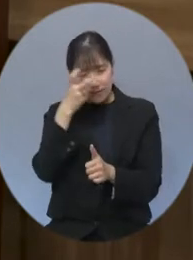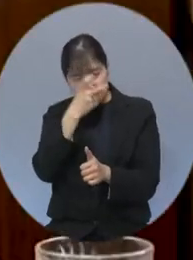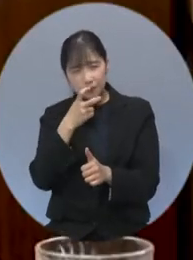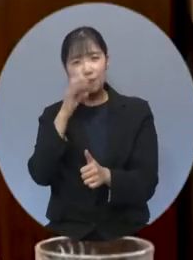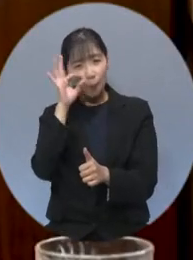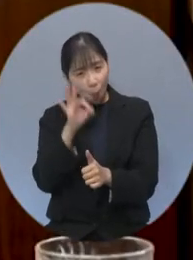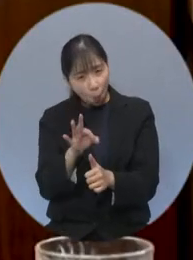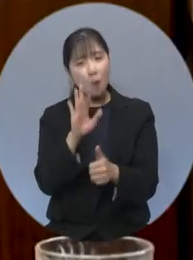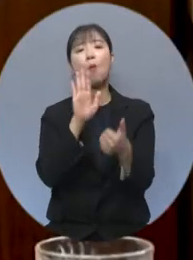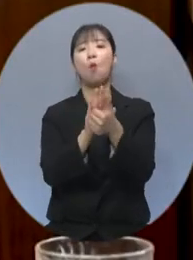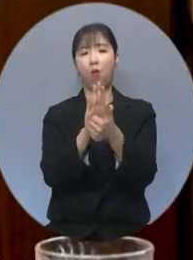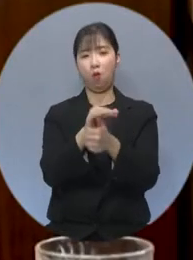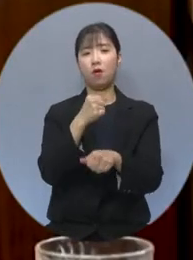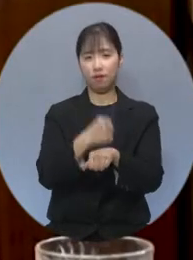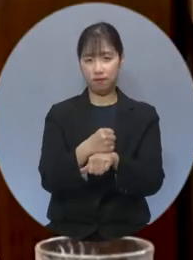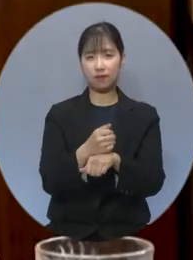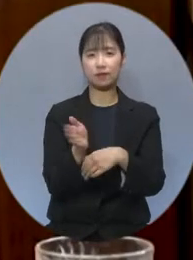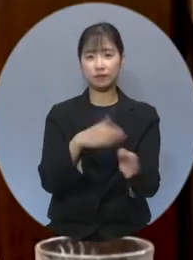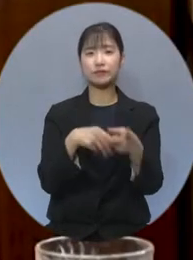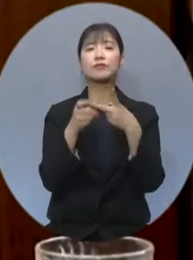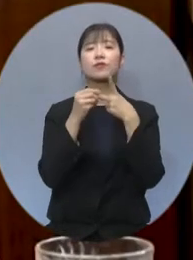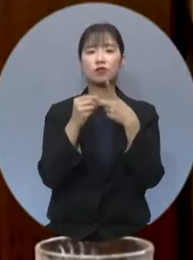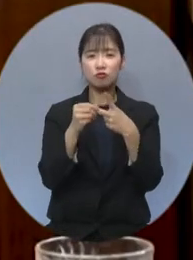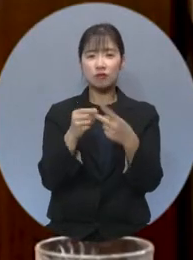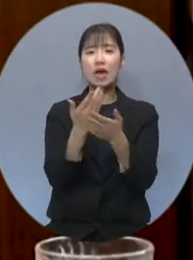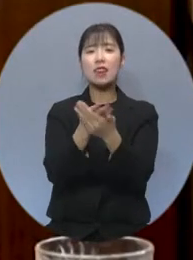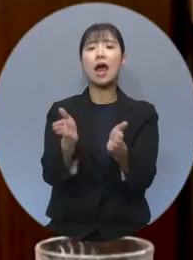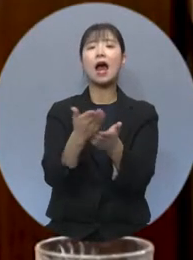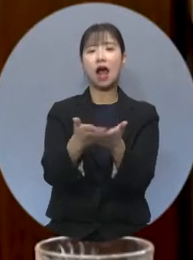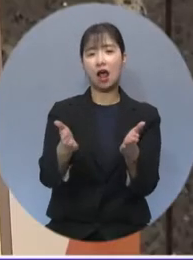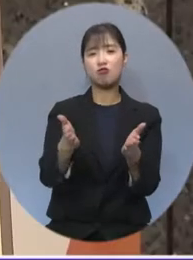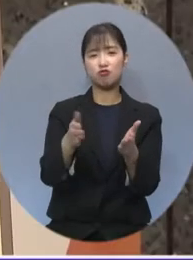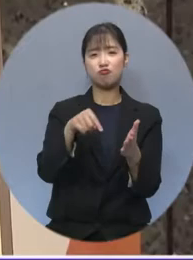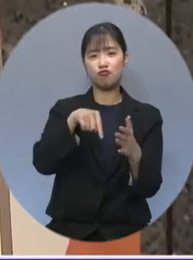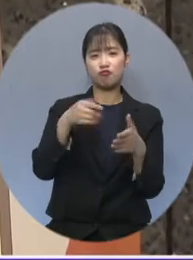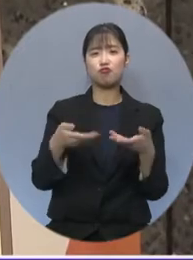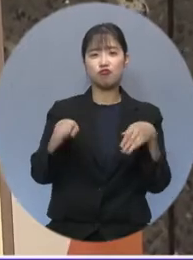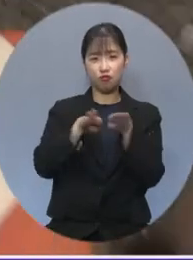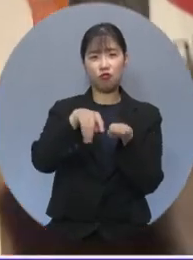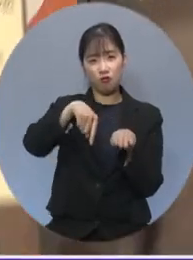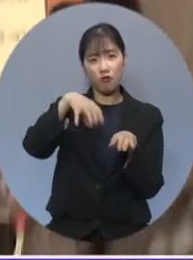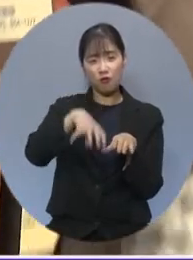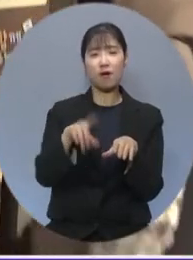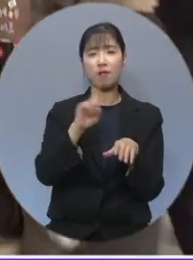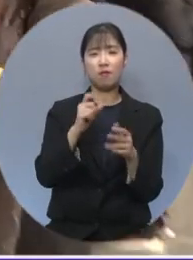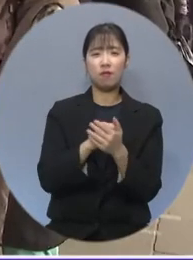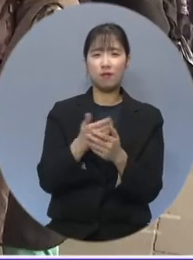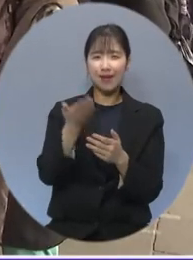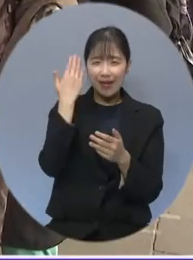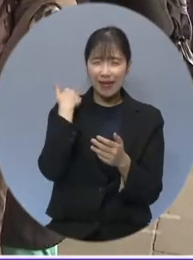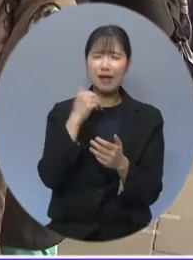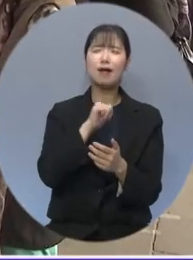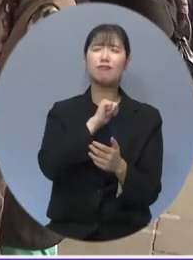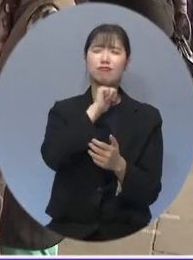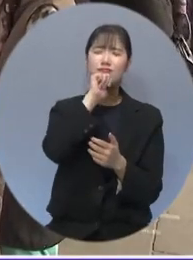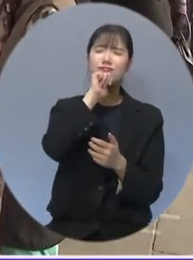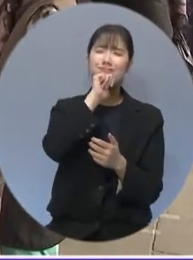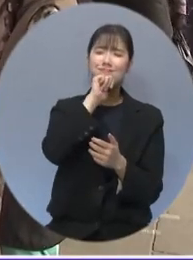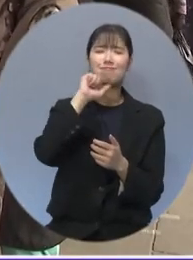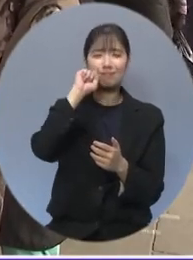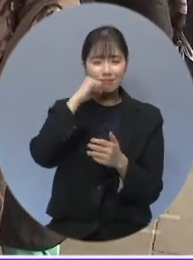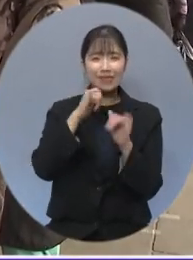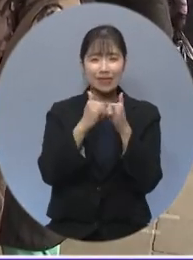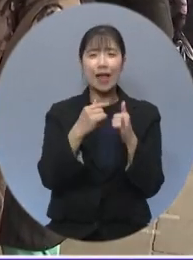준다. 첫 번째는 그거고 두 번째는 네. 나눔 국가입니다. 나눔 국가. 네, 네. 나눔 국가는 전에는 그 취약계층만